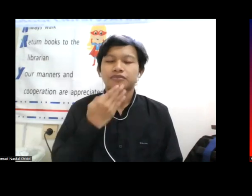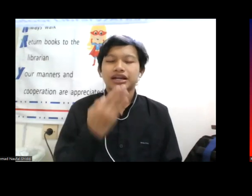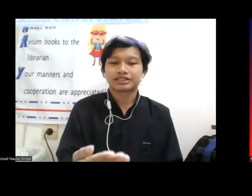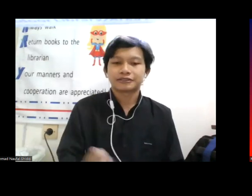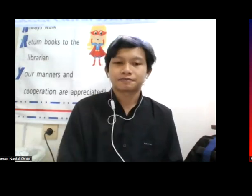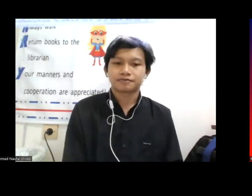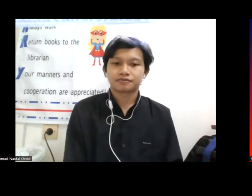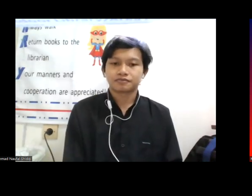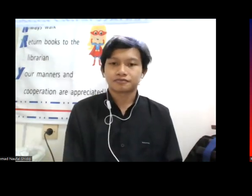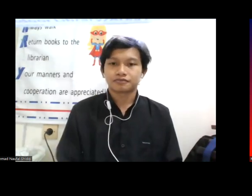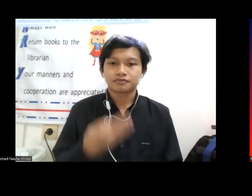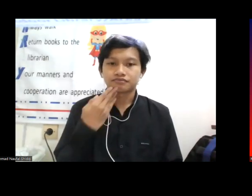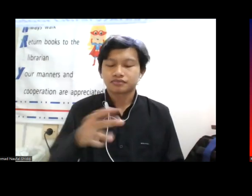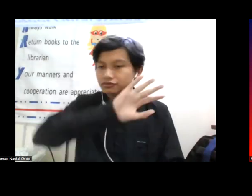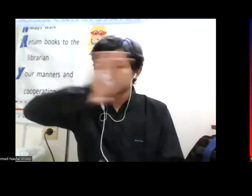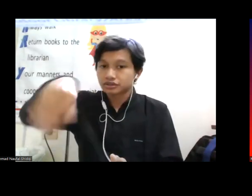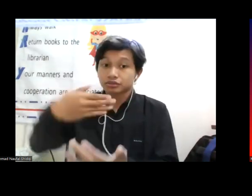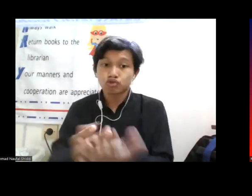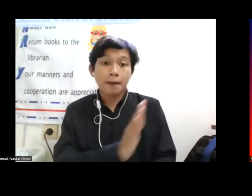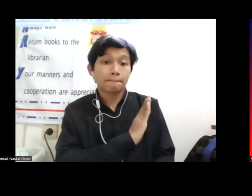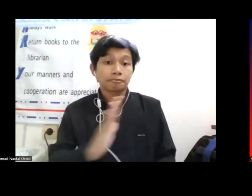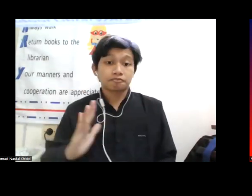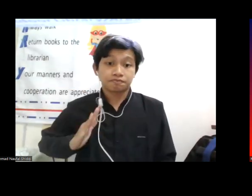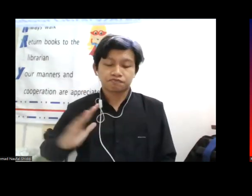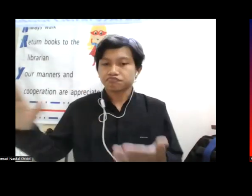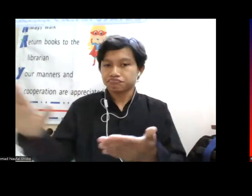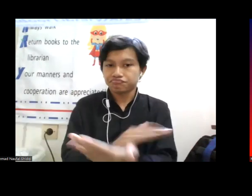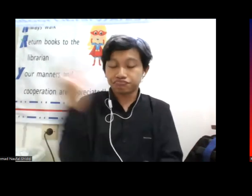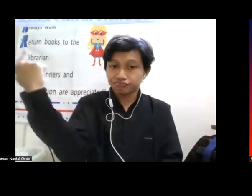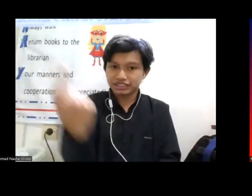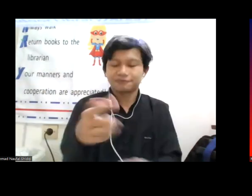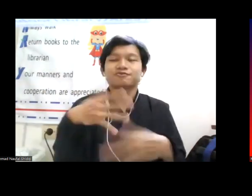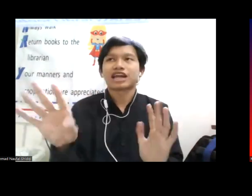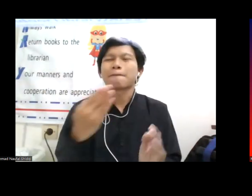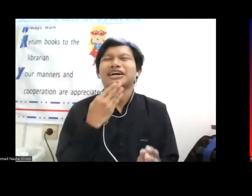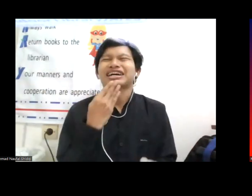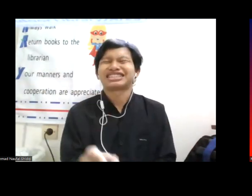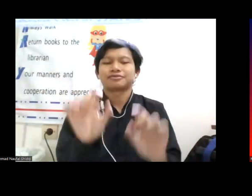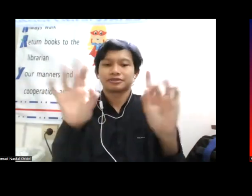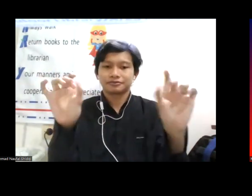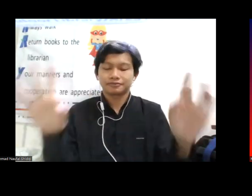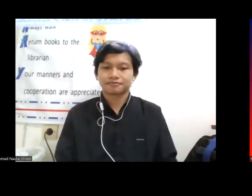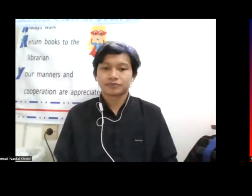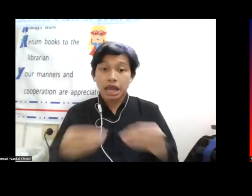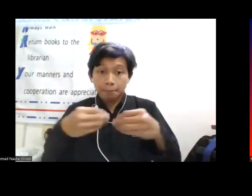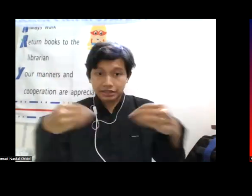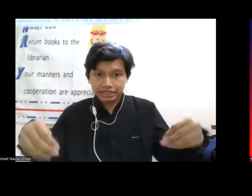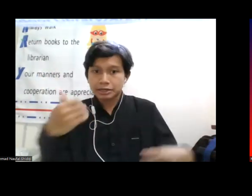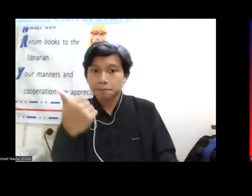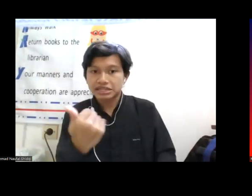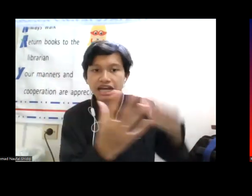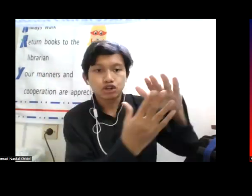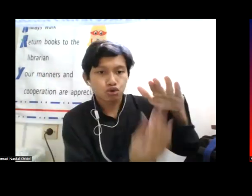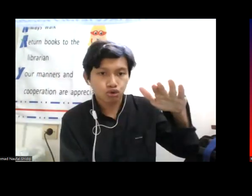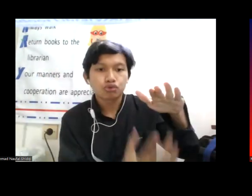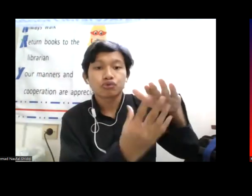juga kepada seluruh peserta atau partisipasi yang diberikan materi bisa didownload ya nanti saya Ingatkan Kembali